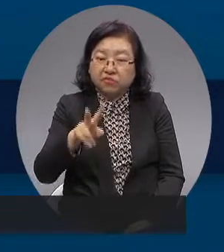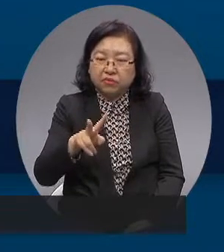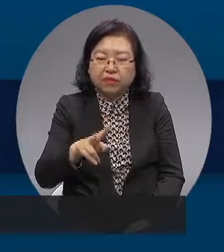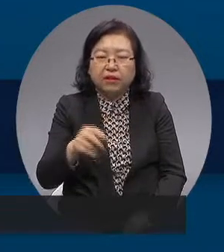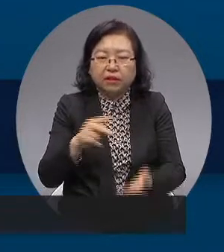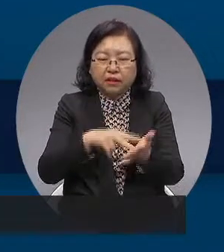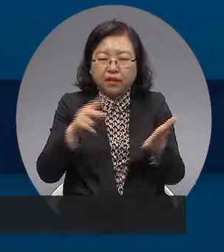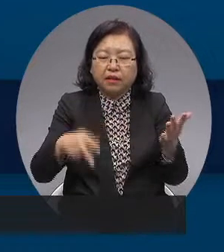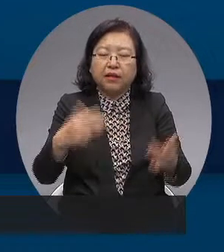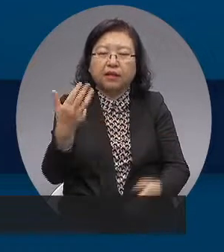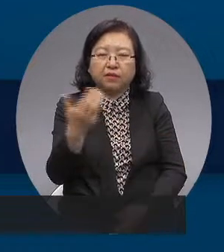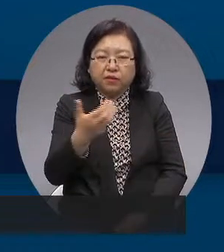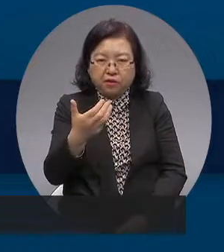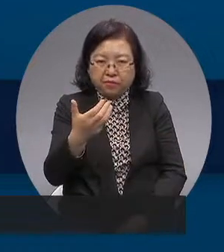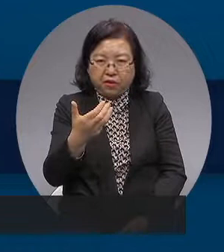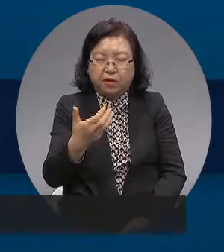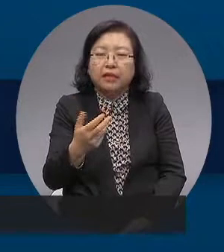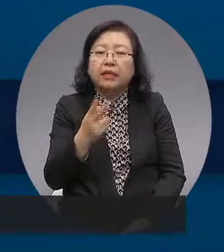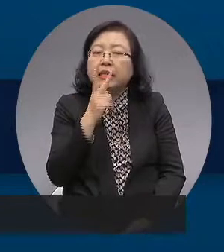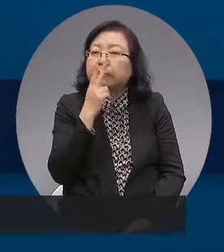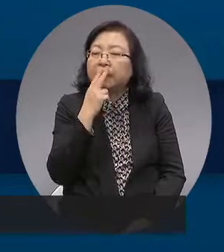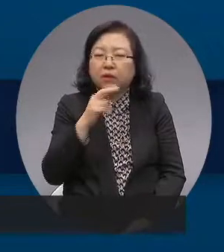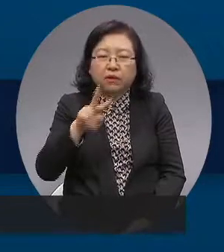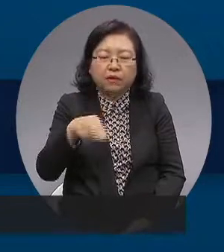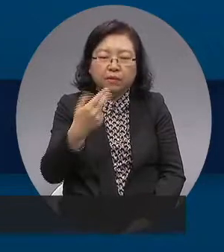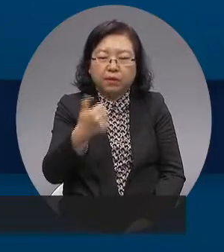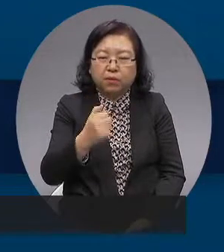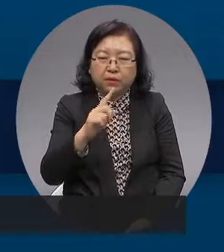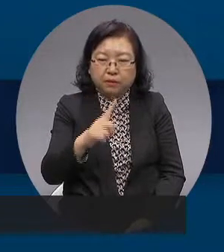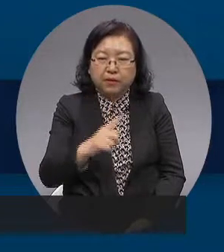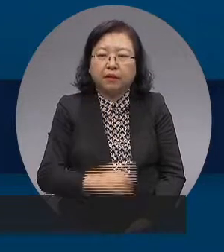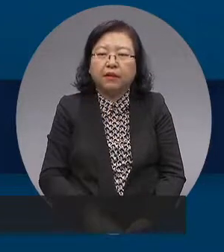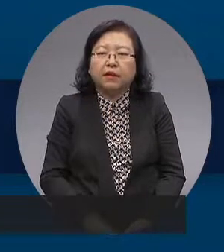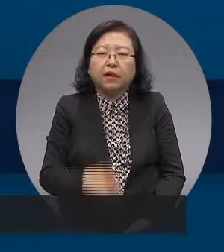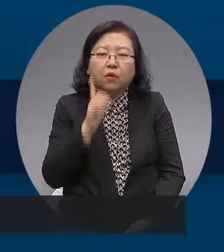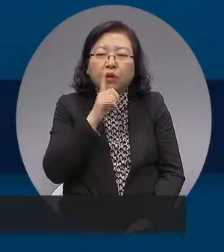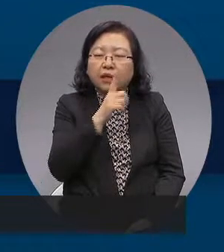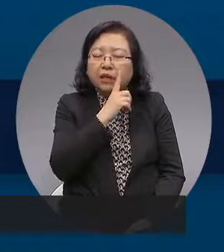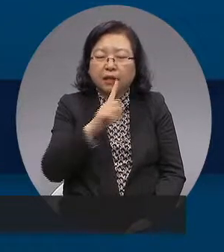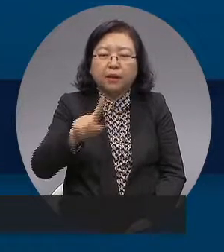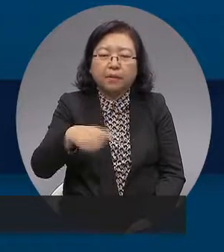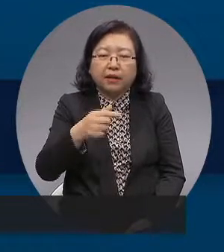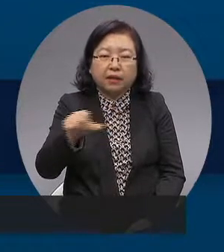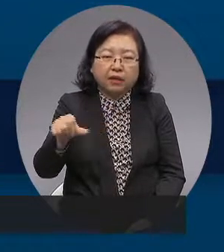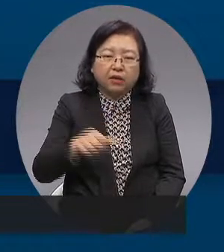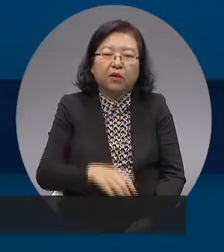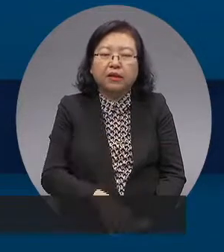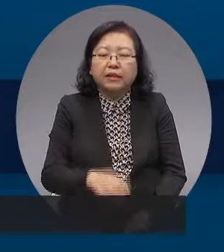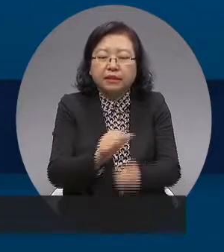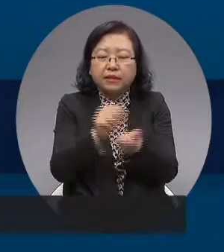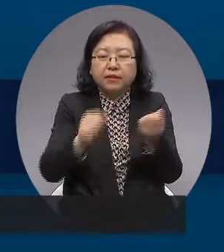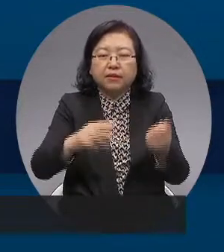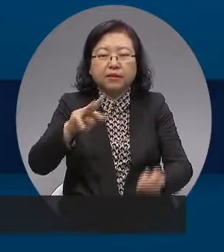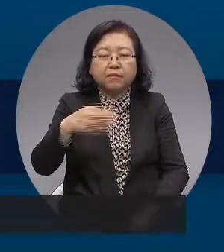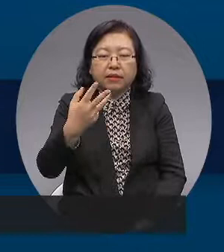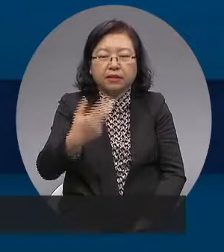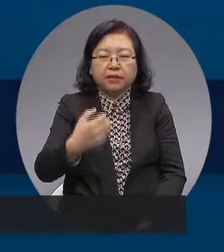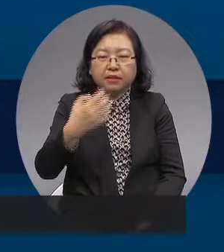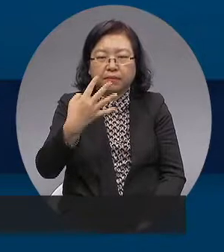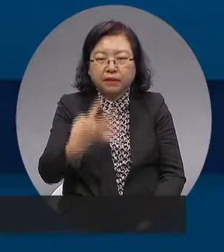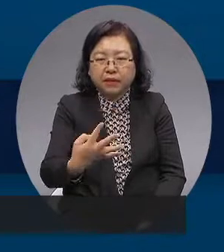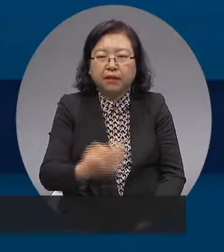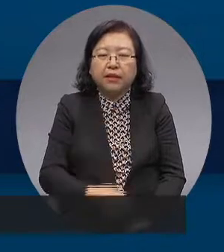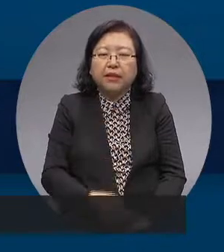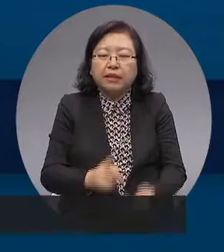222명, 단양 80명, 음성 251명, 괴산 105명, 진천